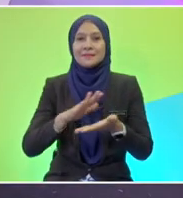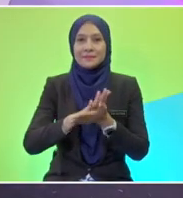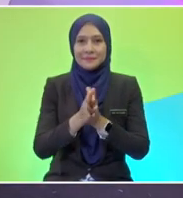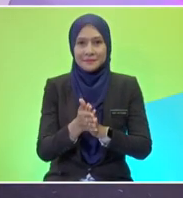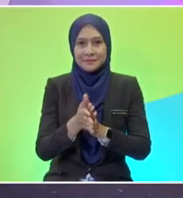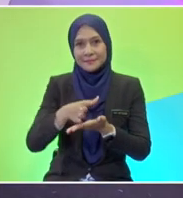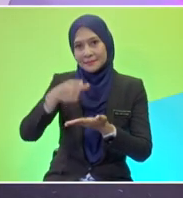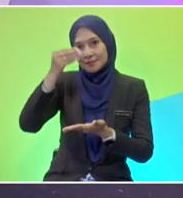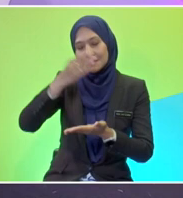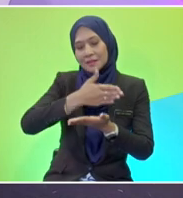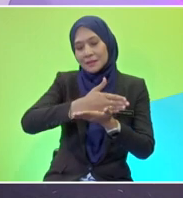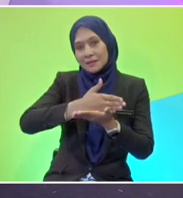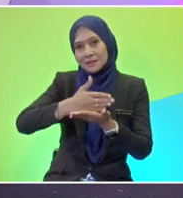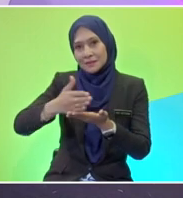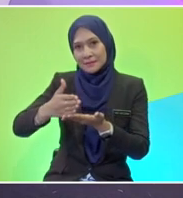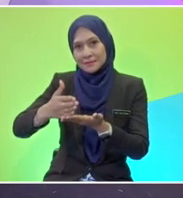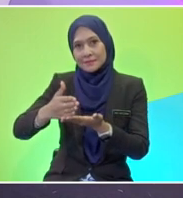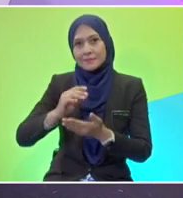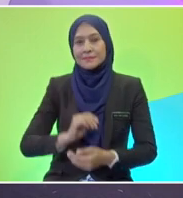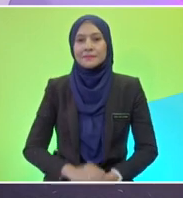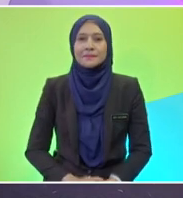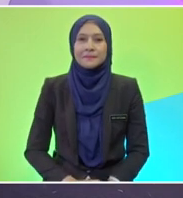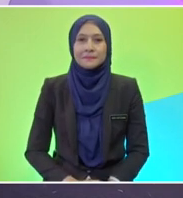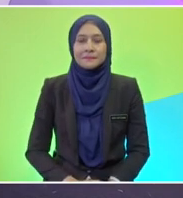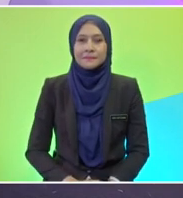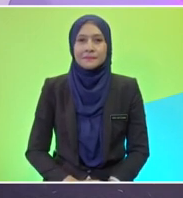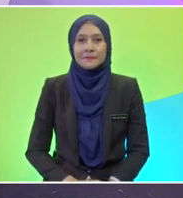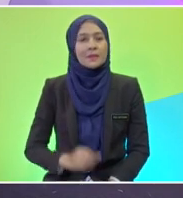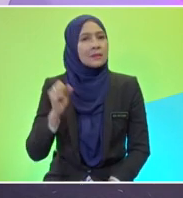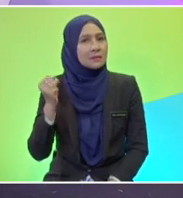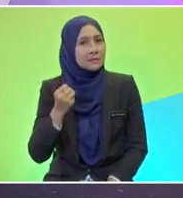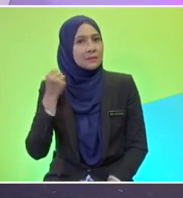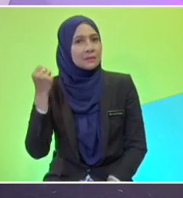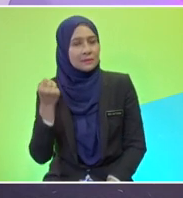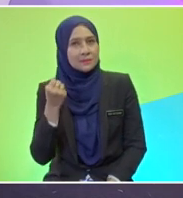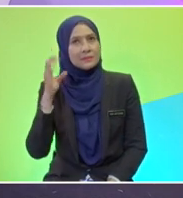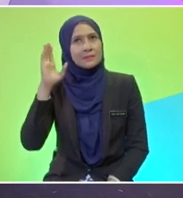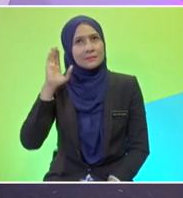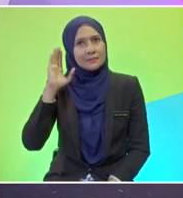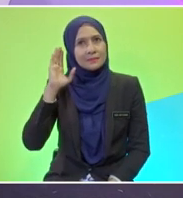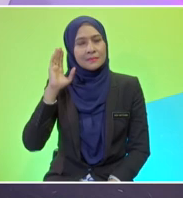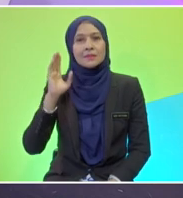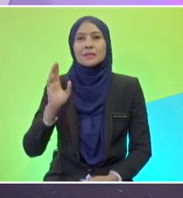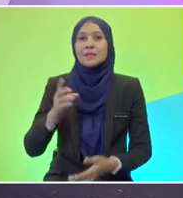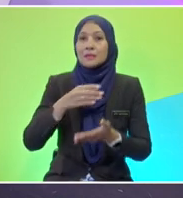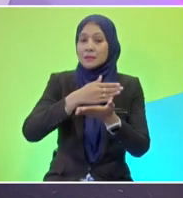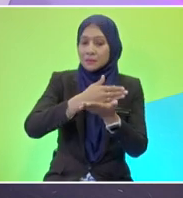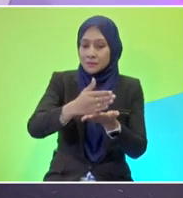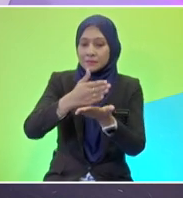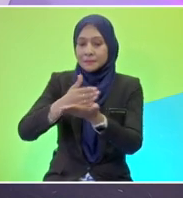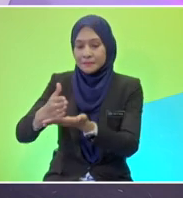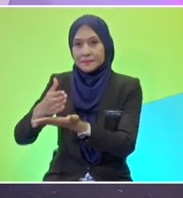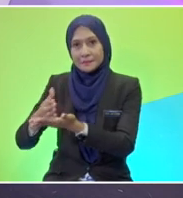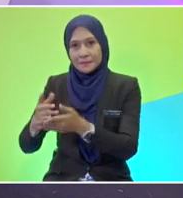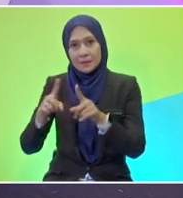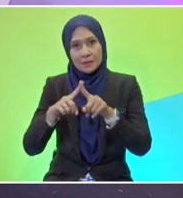mana rupa tolak tu eh? Okey, sebelum kita selalu dengar operasi tolak, tolak, tolak, tapi kita kena kenal dulu macam mana